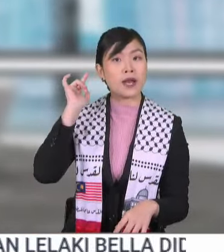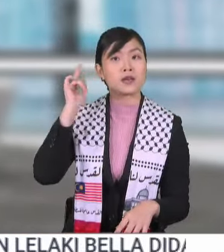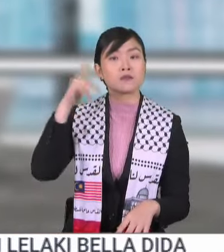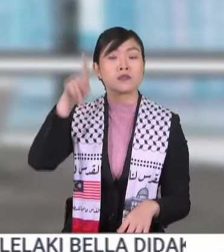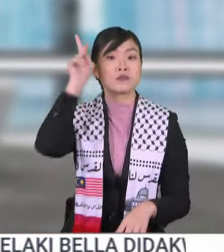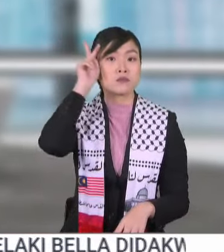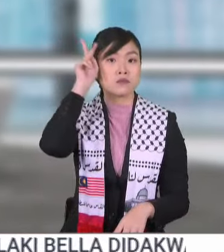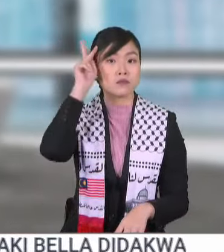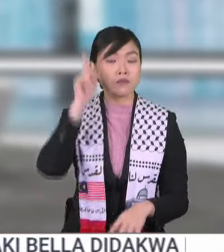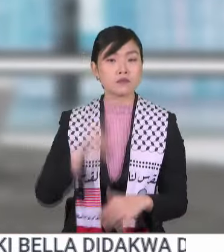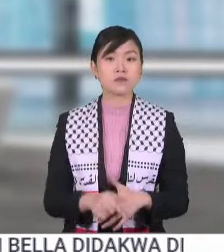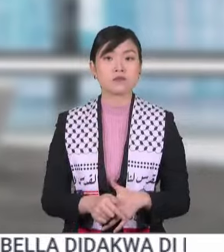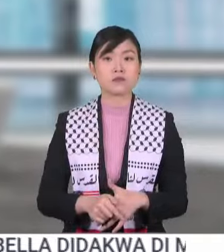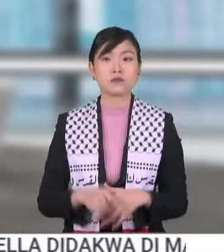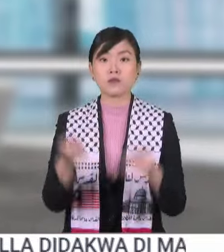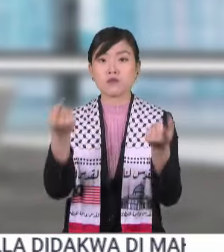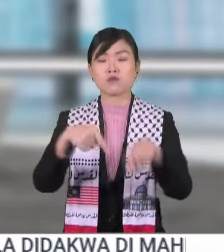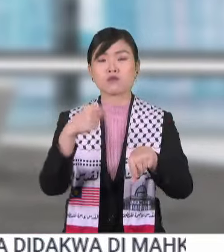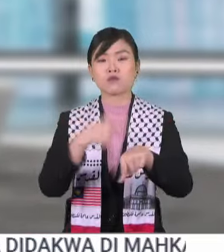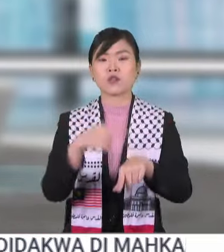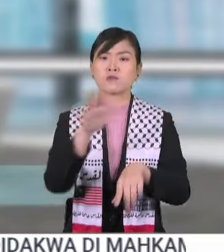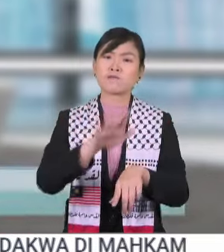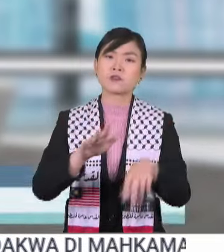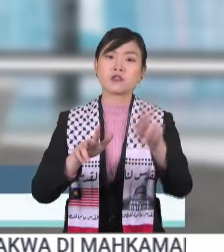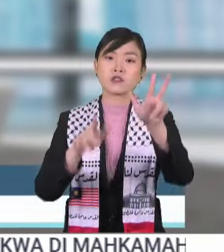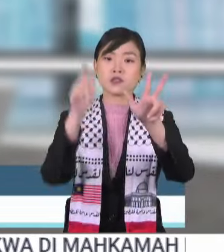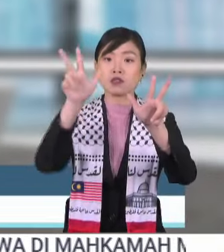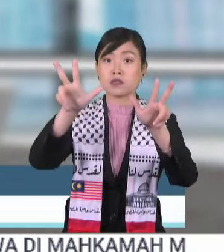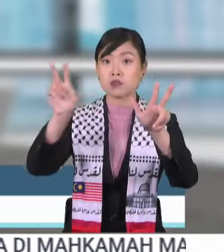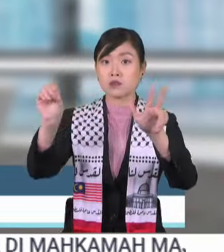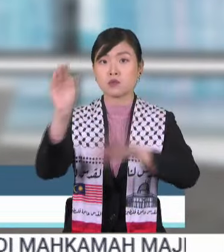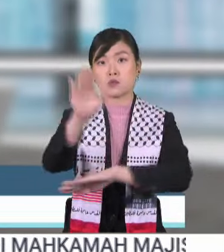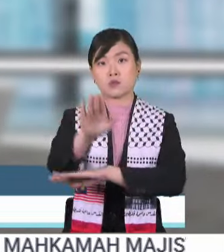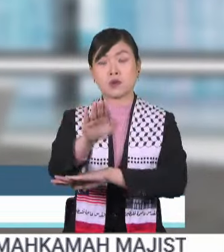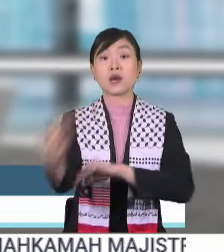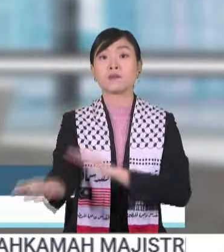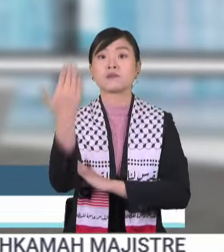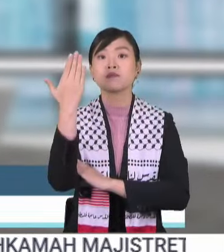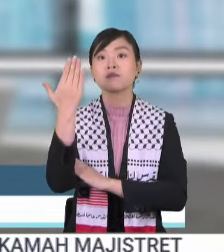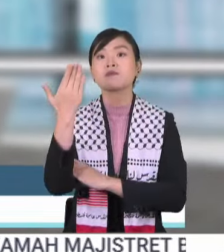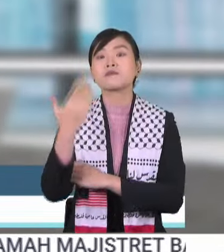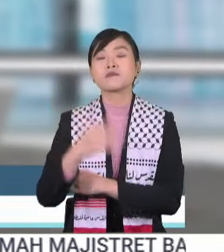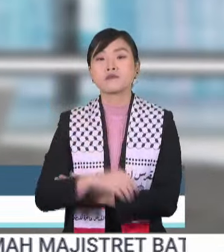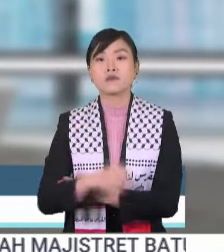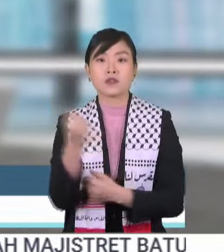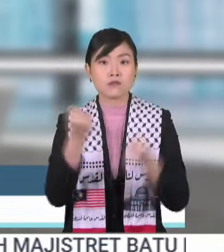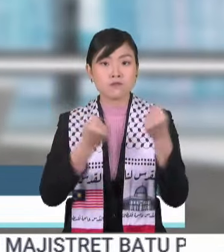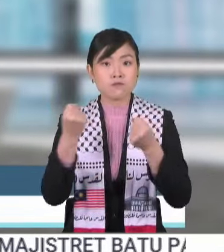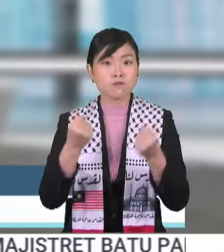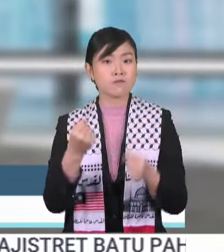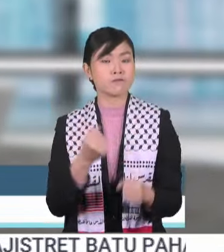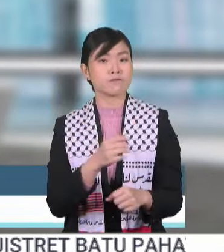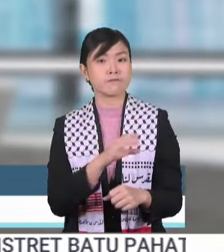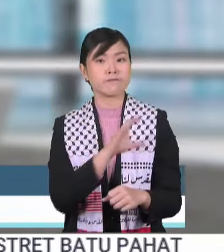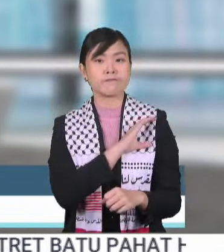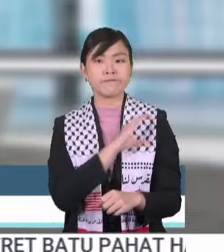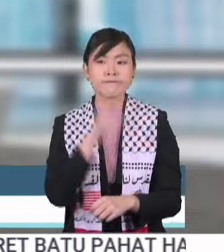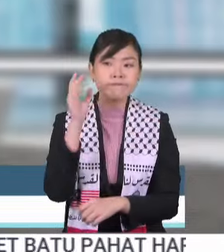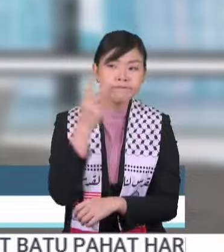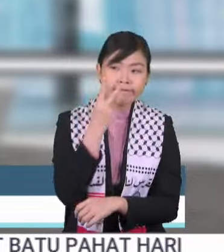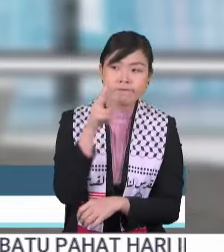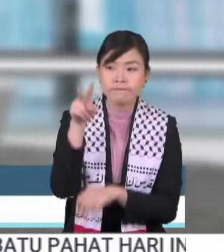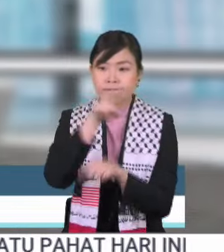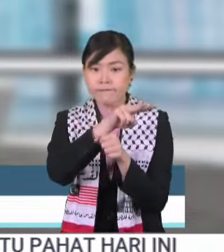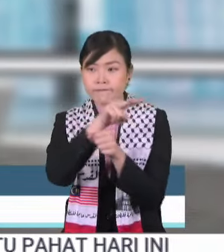i di kota Bu Semalam kejadian berlaku sekitar pukul 330 pagi ketika MPV polis berkenaan sedang membuat rondaan cegah